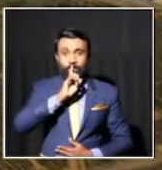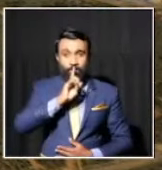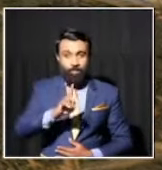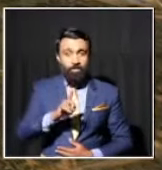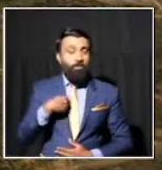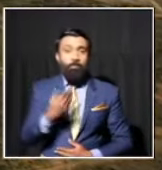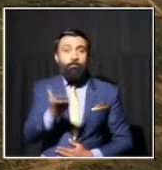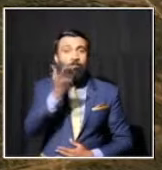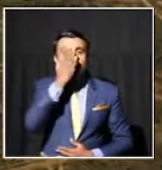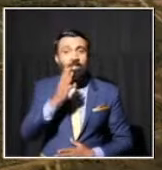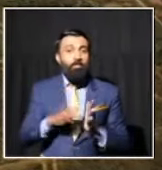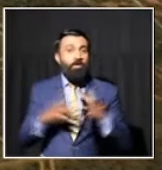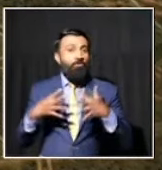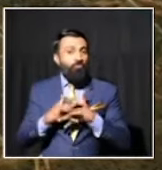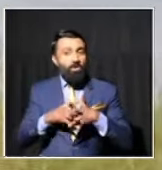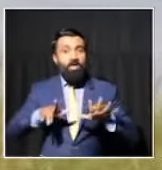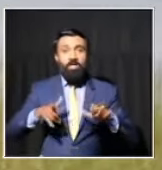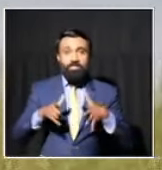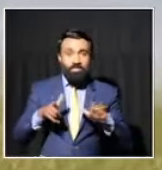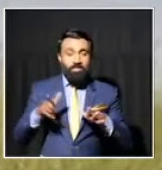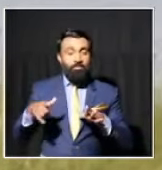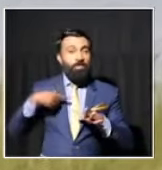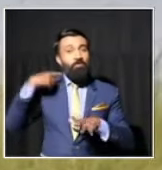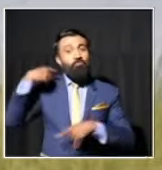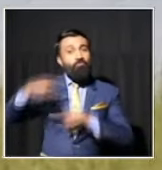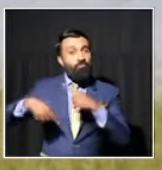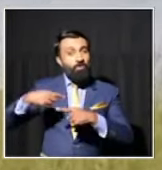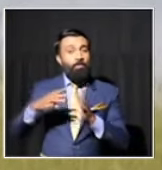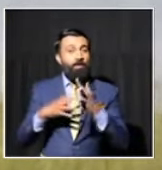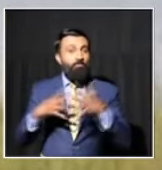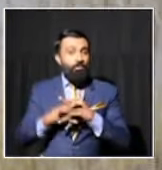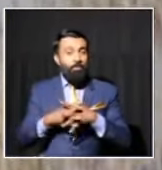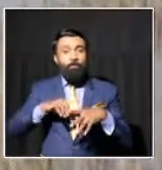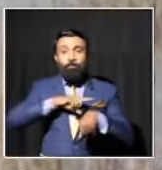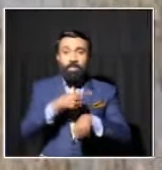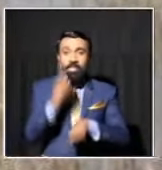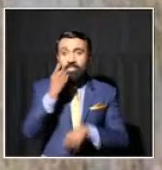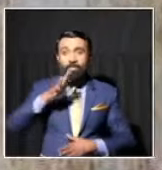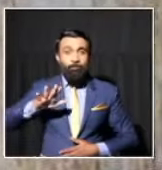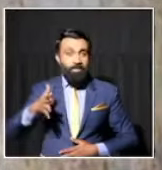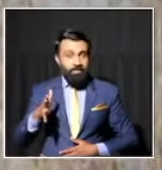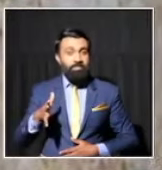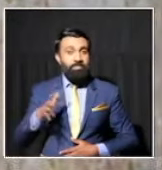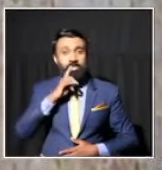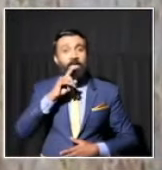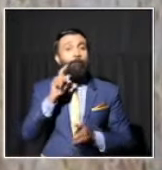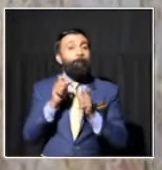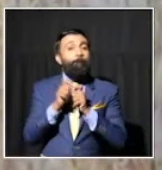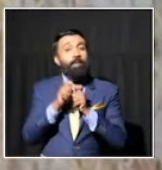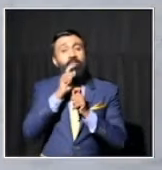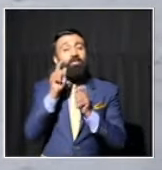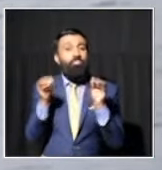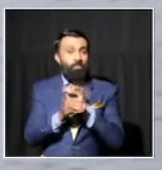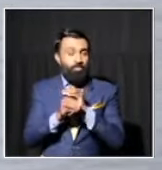පෙන්වා දෙන්නේ මෙගාවොට් 700ක මෙම විදුලි බලාගාරයට මෙගාවොට් පැය 1500ක ධාරිතාවක් ඇති බැටරි පද්ධතියක්ද ඇතුළත්